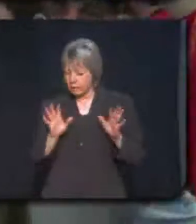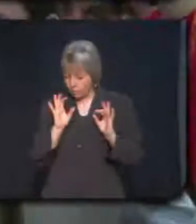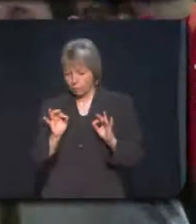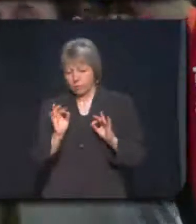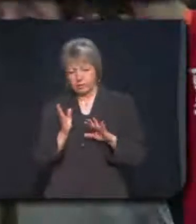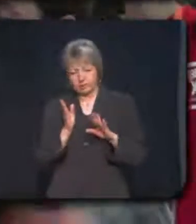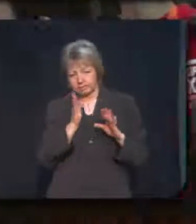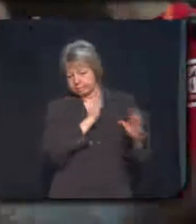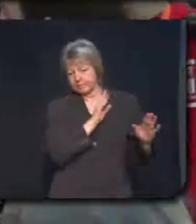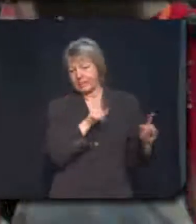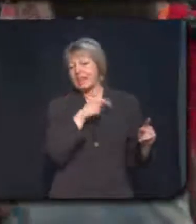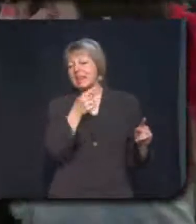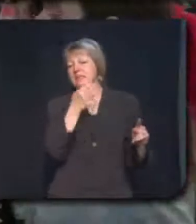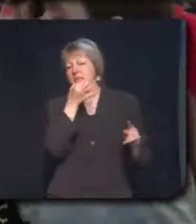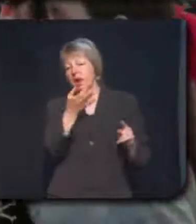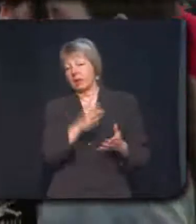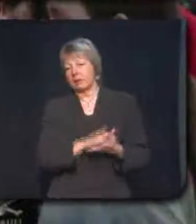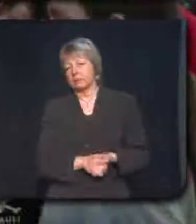vor